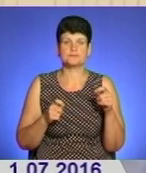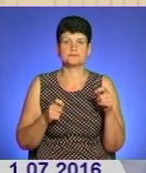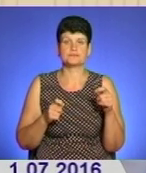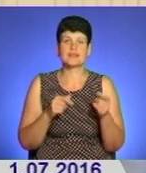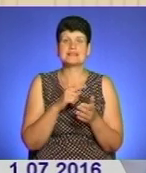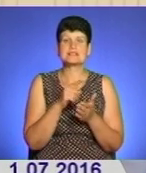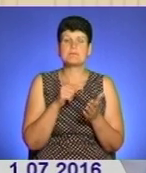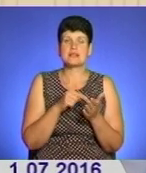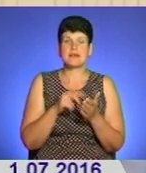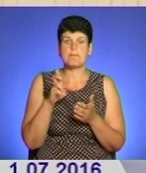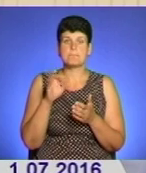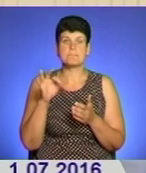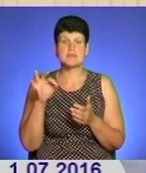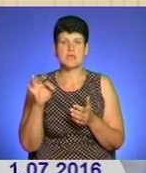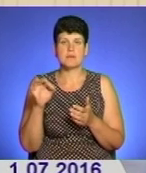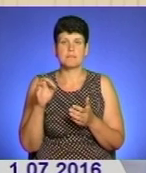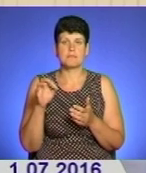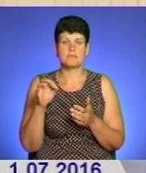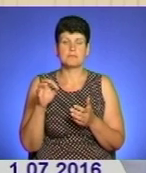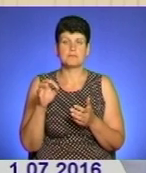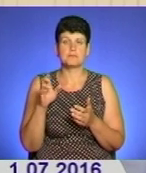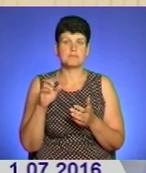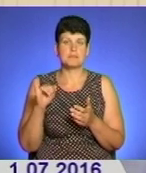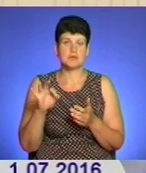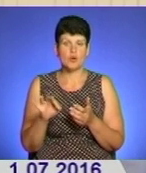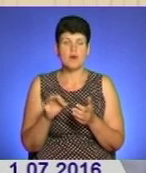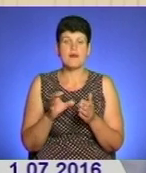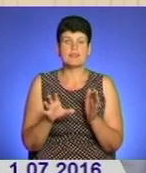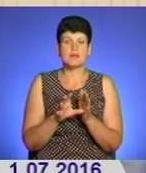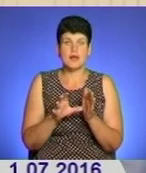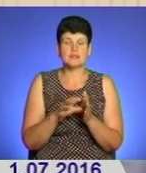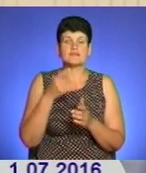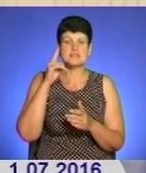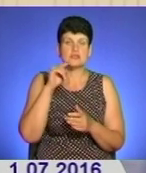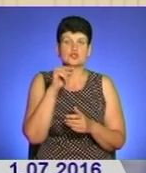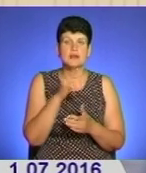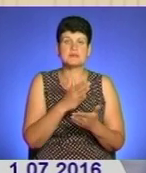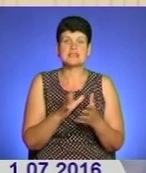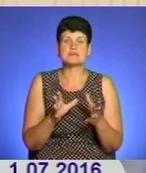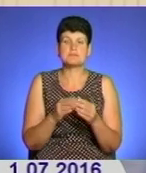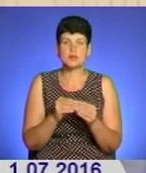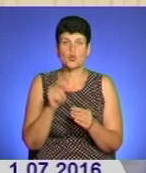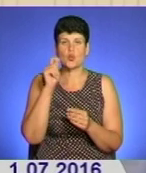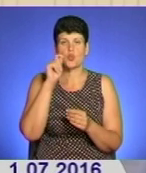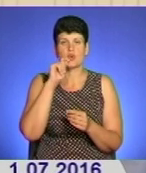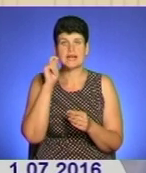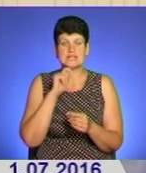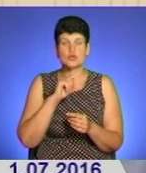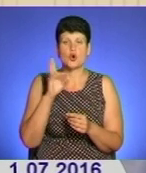з питань біоенергетики. Ви знаєте, що в нас там є спільне українсько-норвезьке підприємство